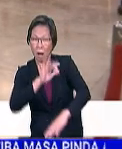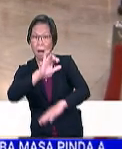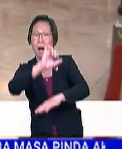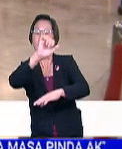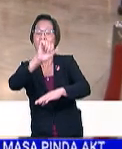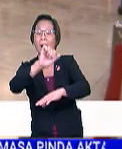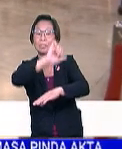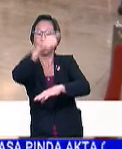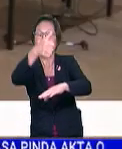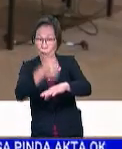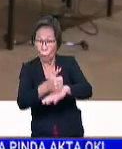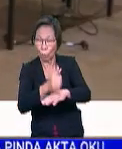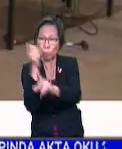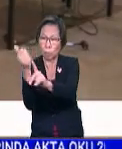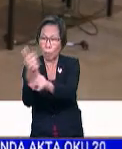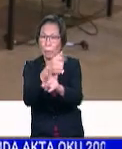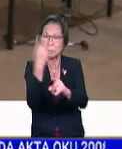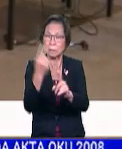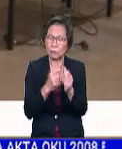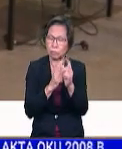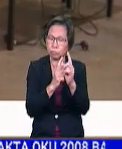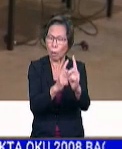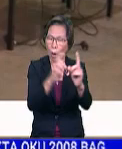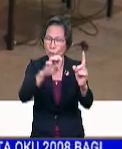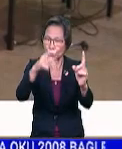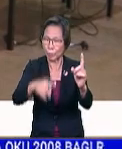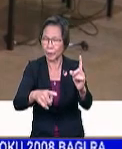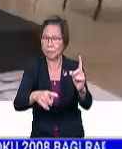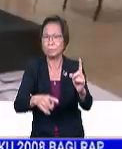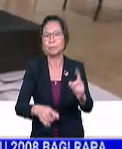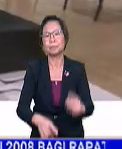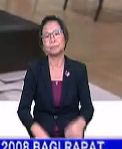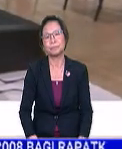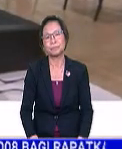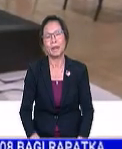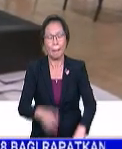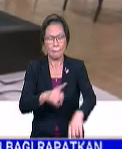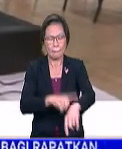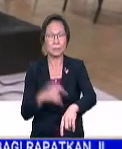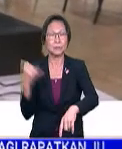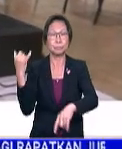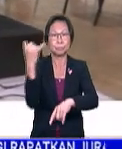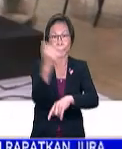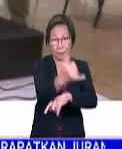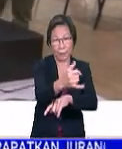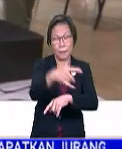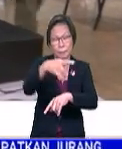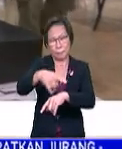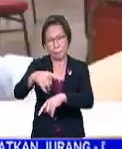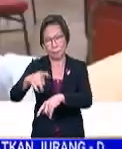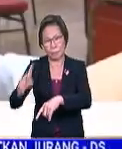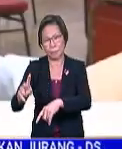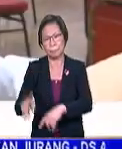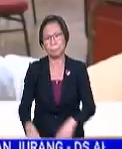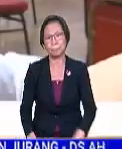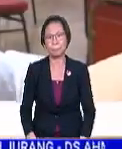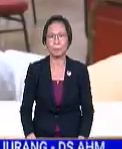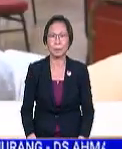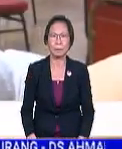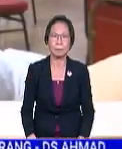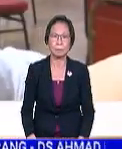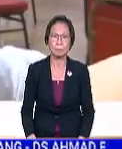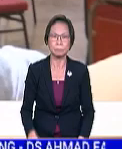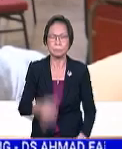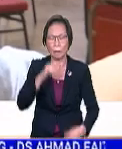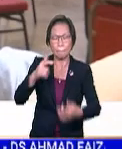masing-masing dan sentiasa patuhi prosedur operasi standard yang telah ditetapkan ketika berada di PPV. Mereka akan